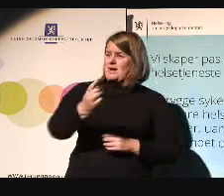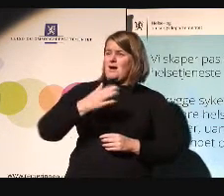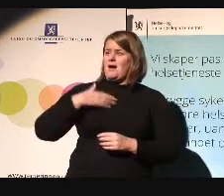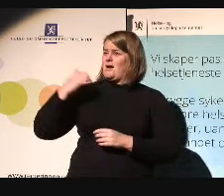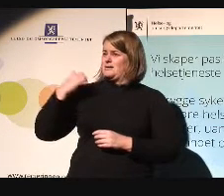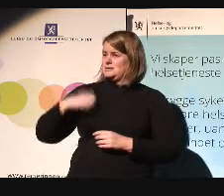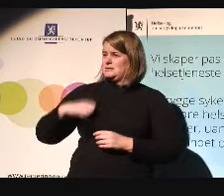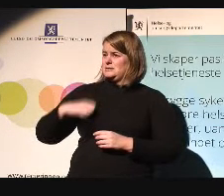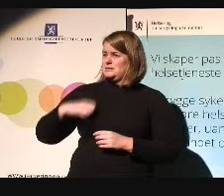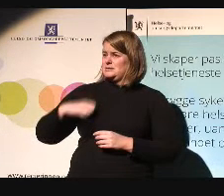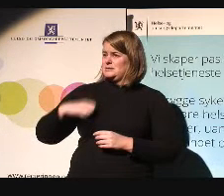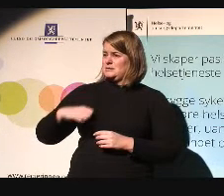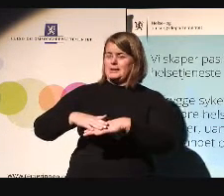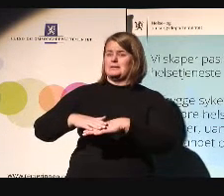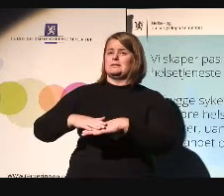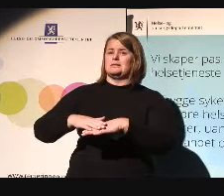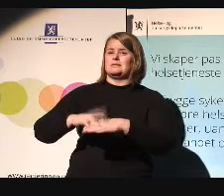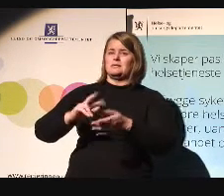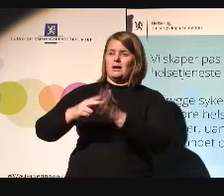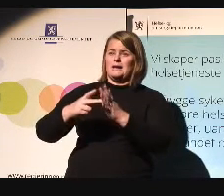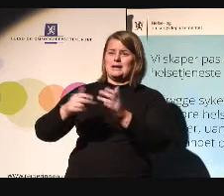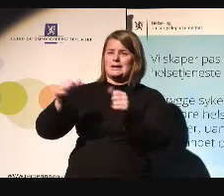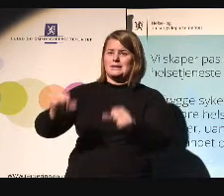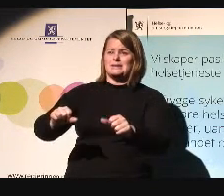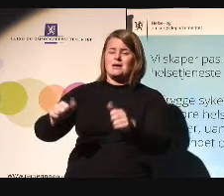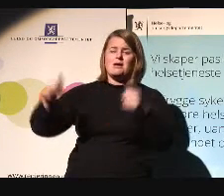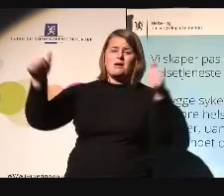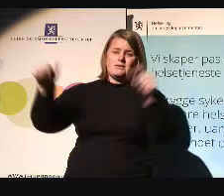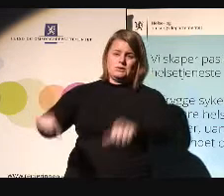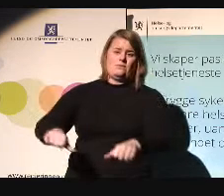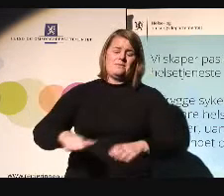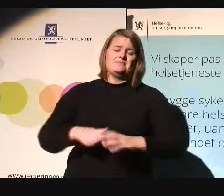være forberedt på kriser og katastrofer.